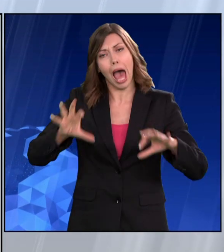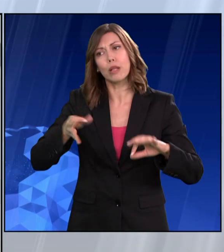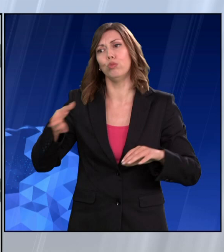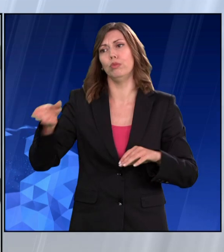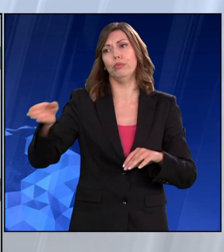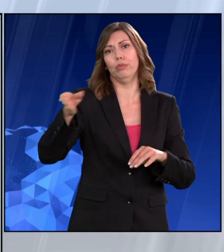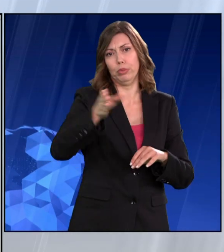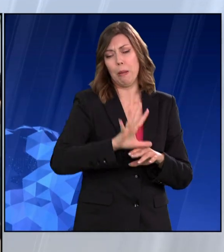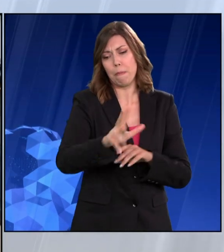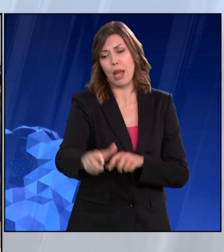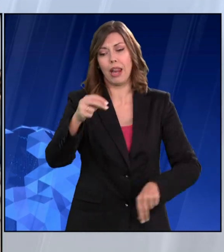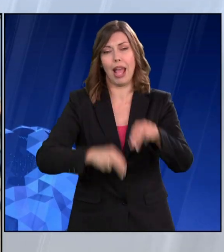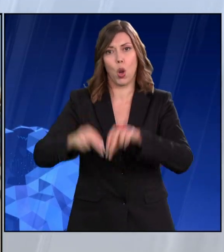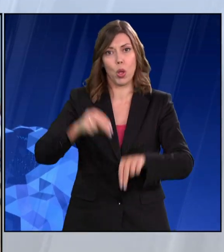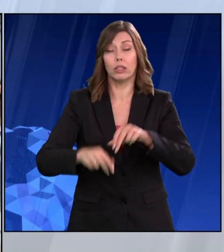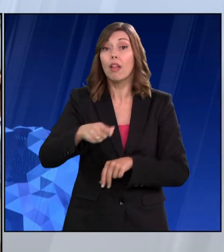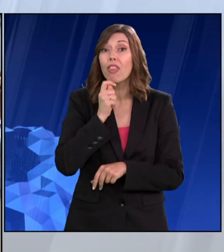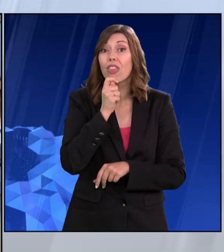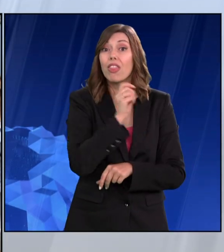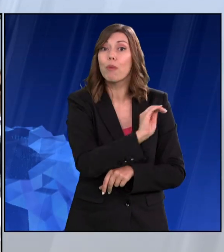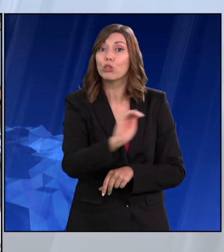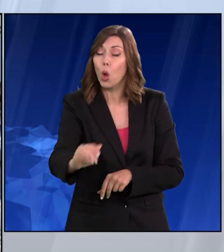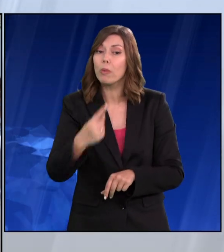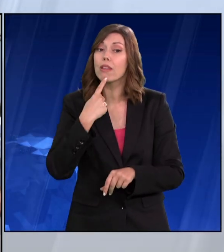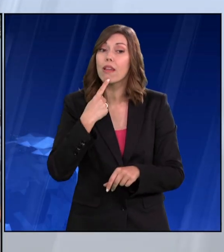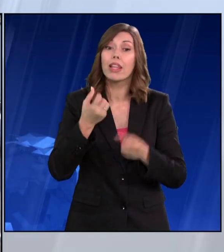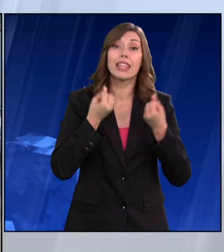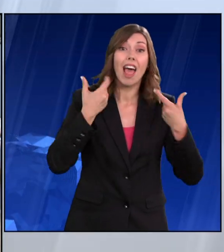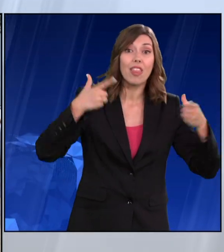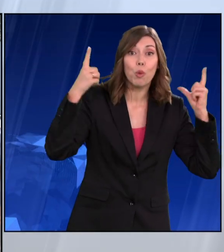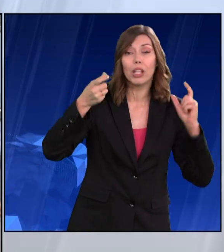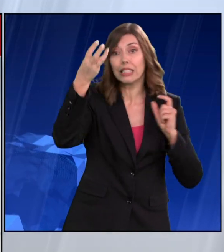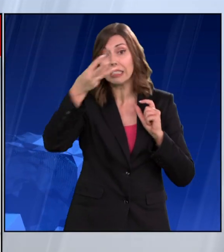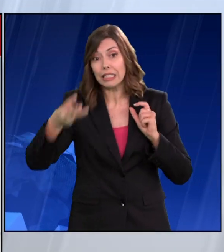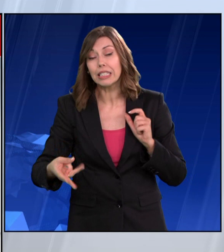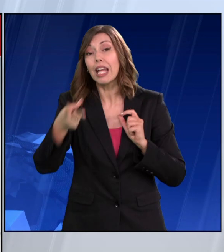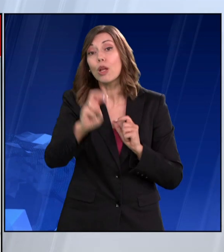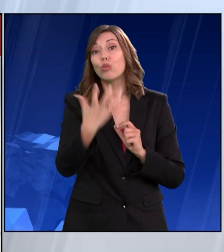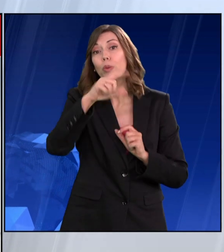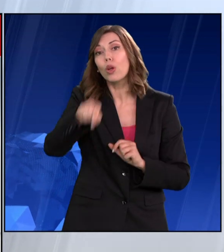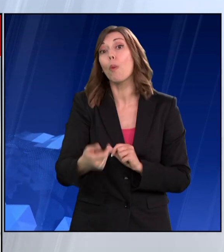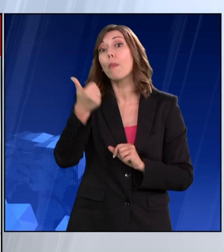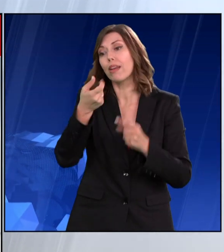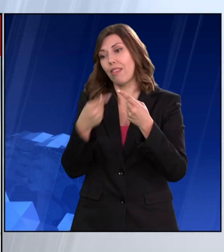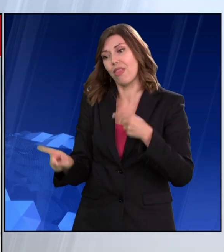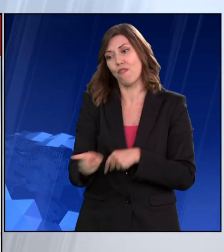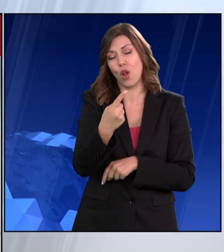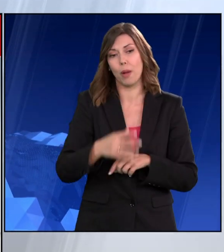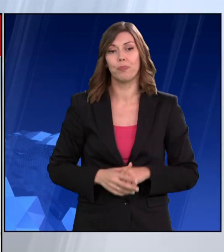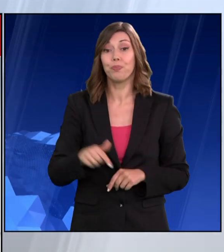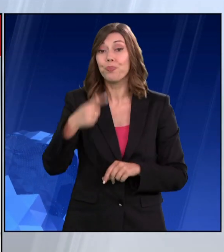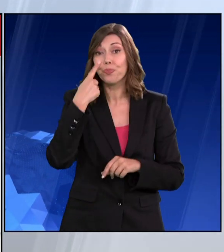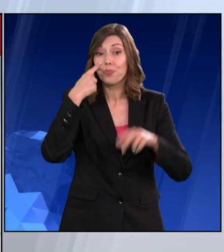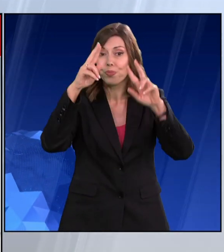για τα παραπολιτικά καταγράφει τη διαφορά Νέας Δημοκρατίας ΣΥΡΙΖΑ στις 25,6 μονάδες. Σύμφωνα με την έρευνα, στην εκτίμηση ψήφου τα κόμματα λαμβάνουν